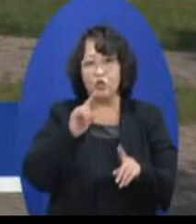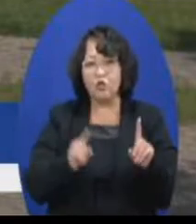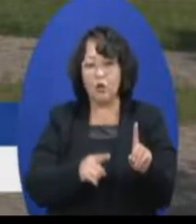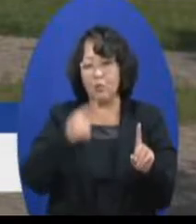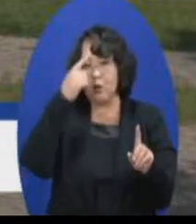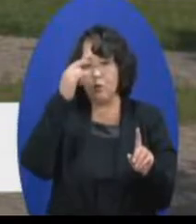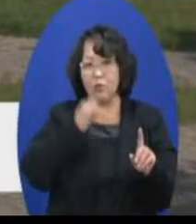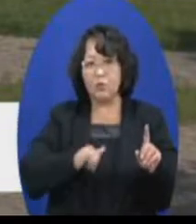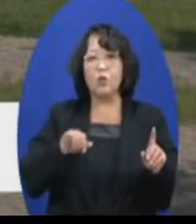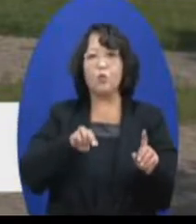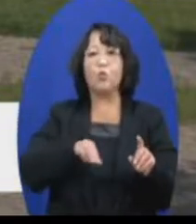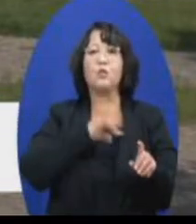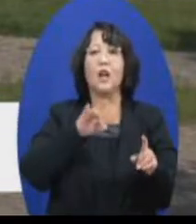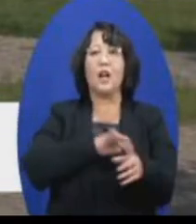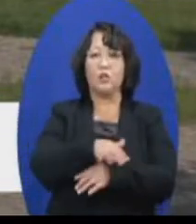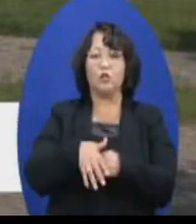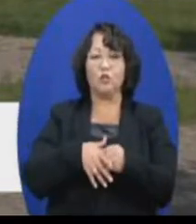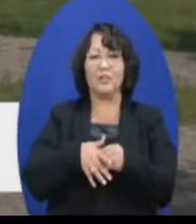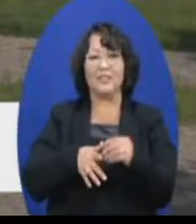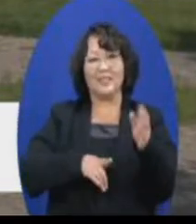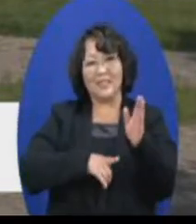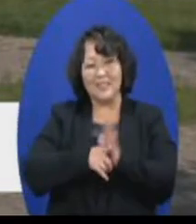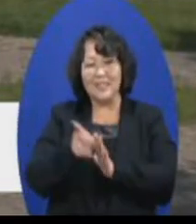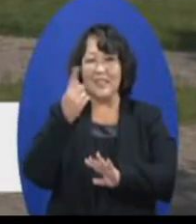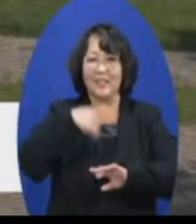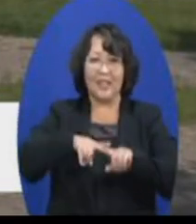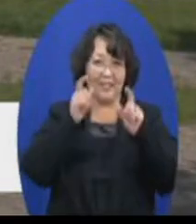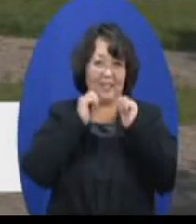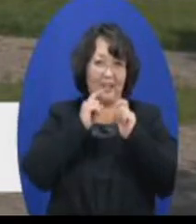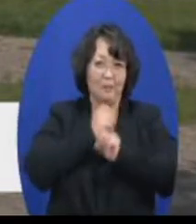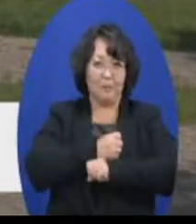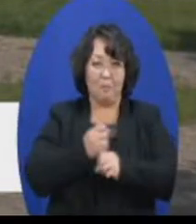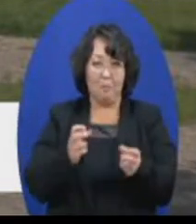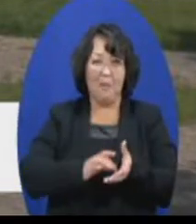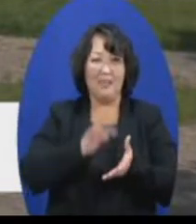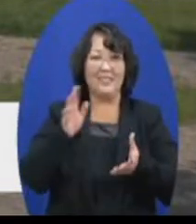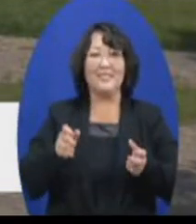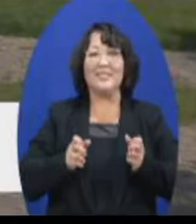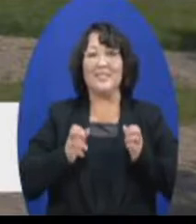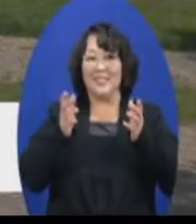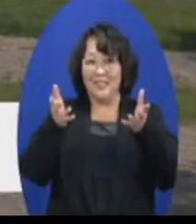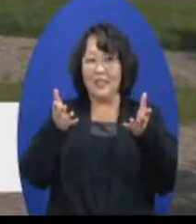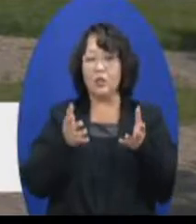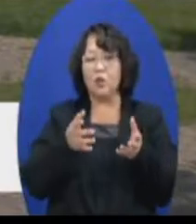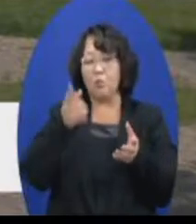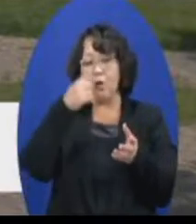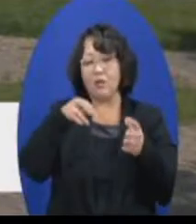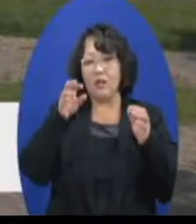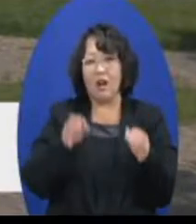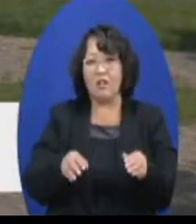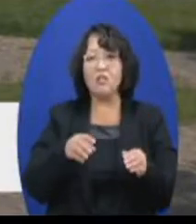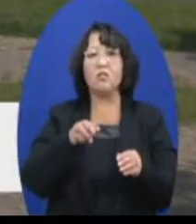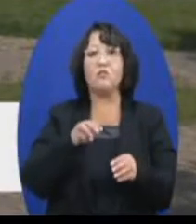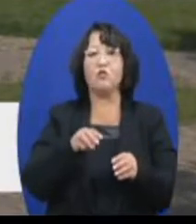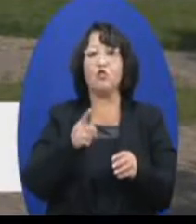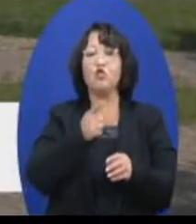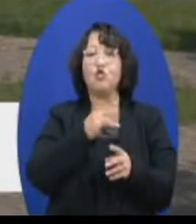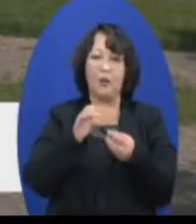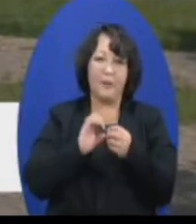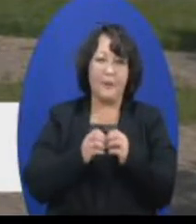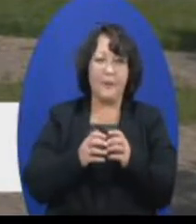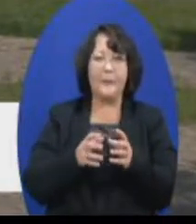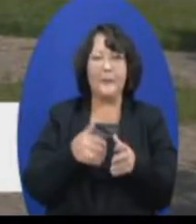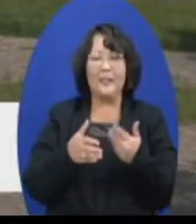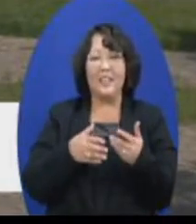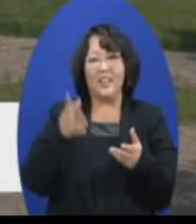Монголын тусгаар тогтнол дахин сэргэн мандсны дурсгал зориулж Богдхааны хөшөө дурсгалаар чимж оруулсан ерөнхийдөө товчхондоо гэх бол таны